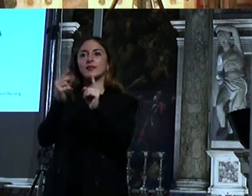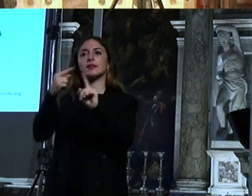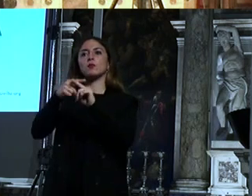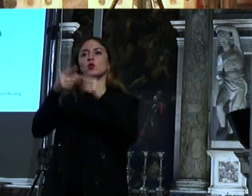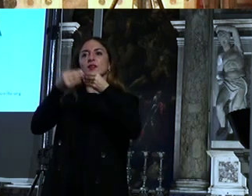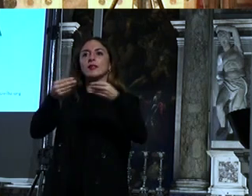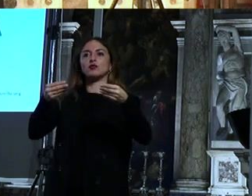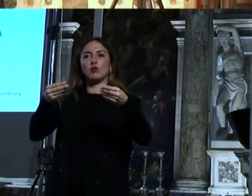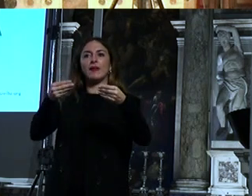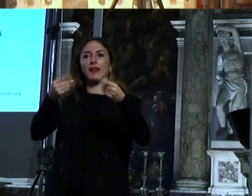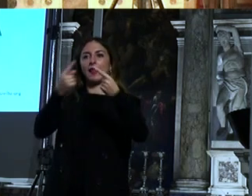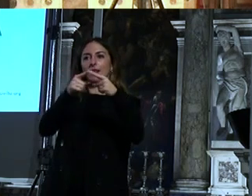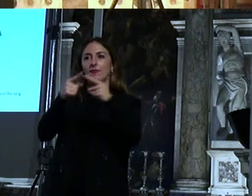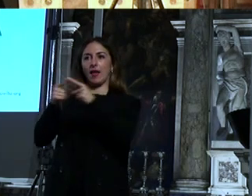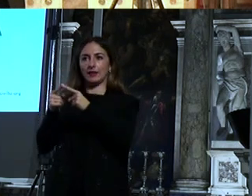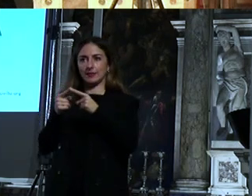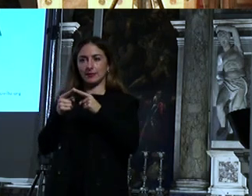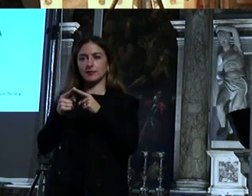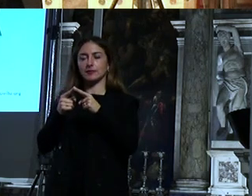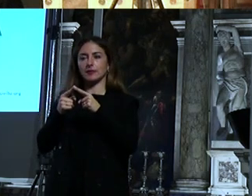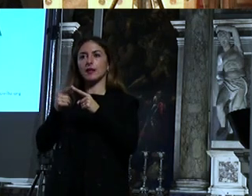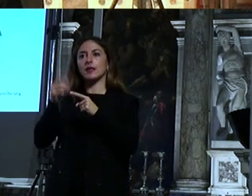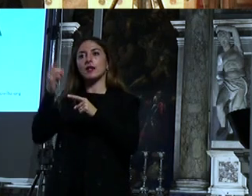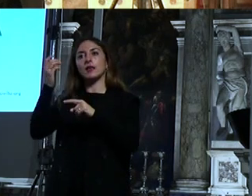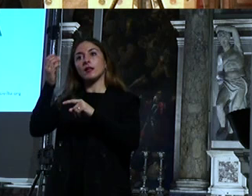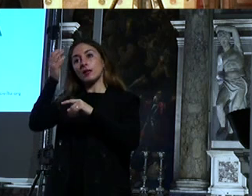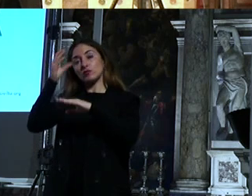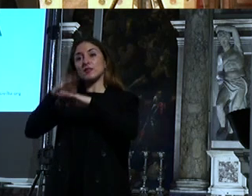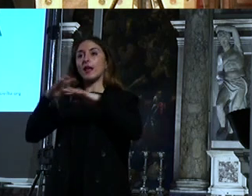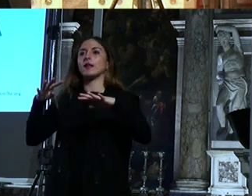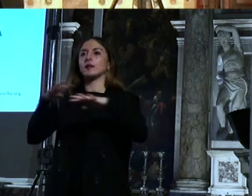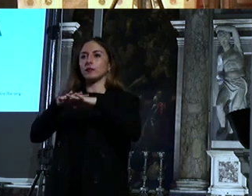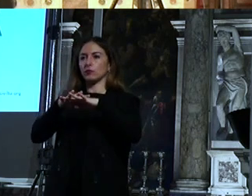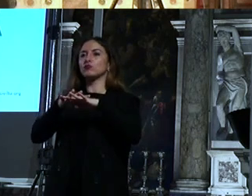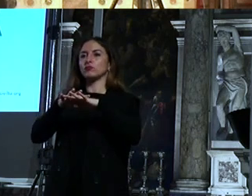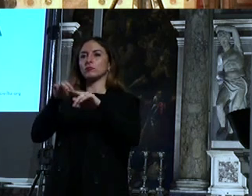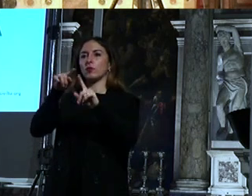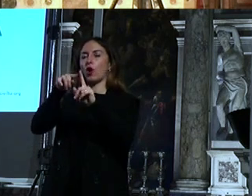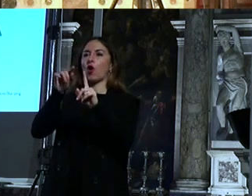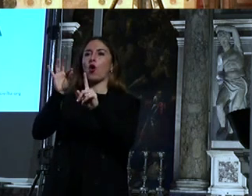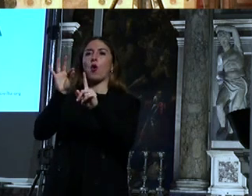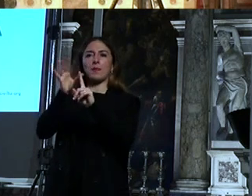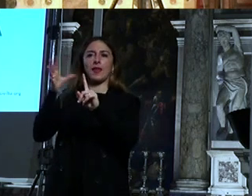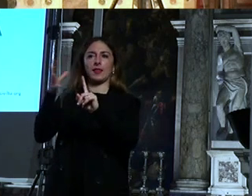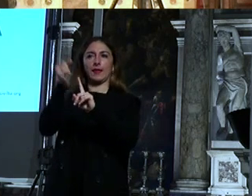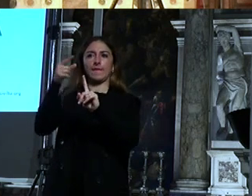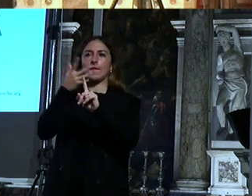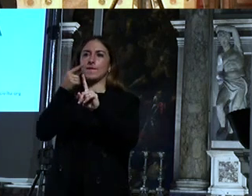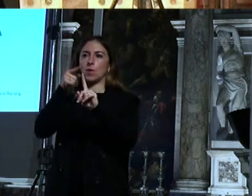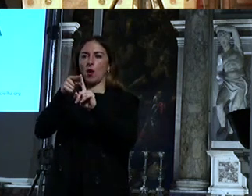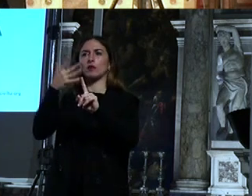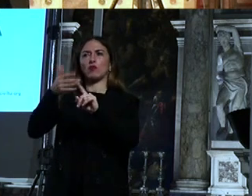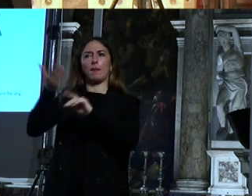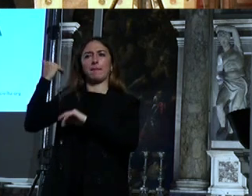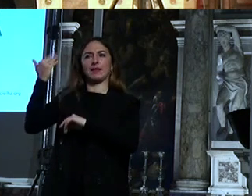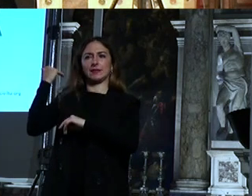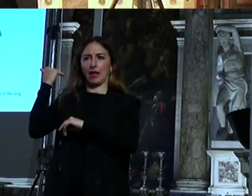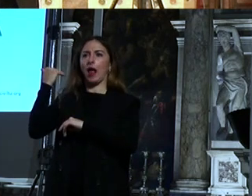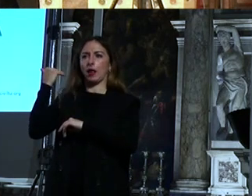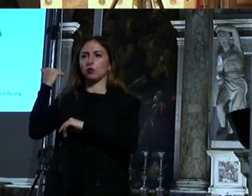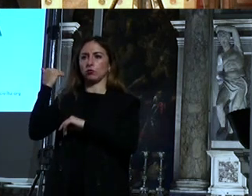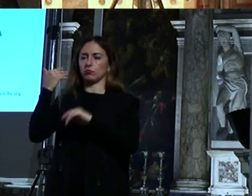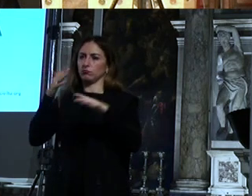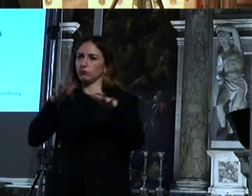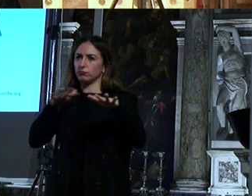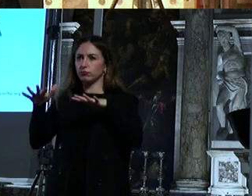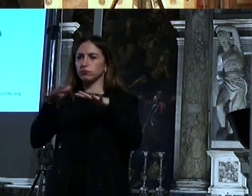uno dei temi su cui Incroci di Civiltà ha deciso di puntare, lo faceva già in passato, ma di